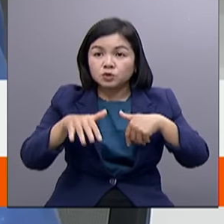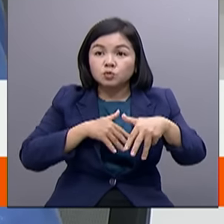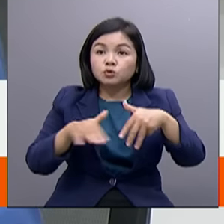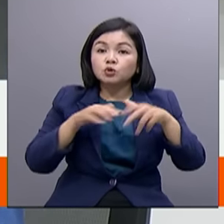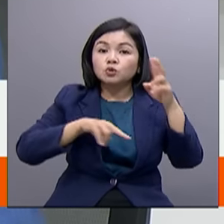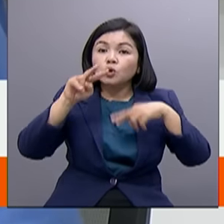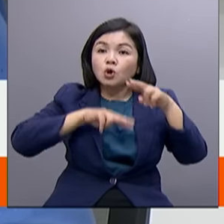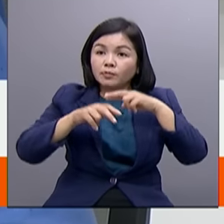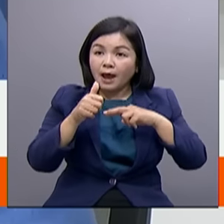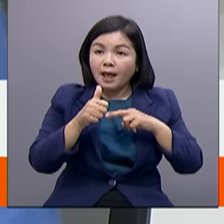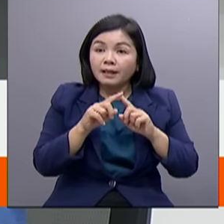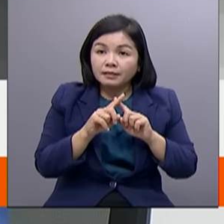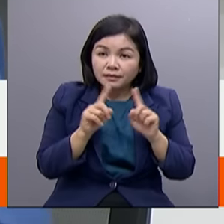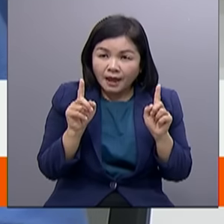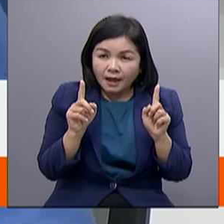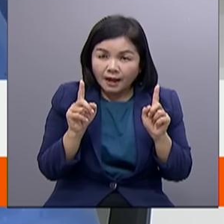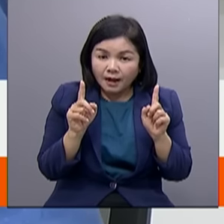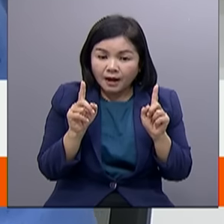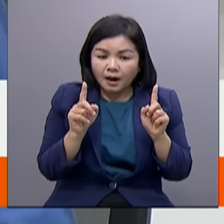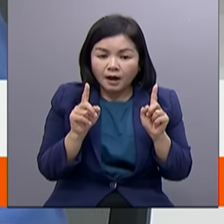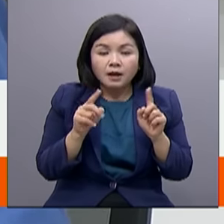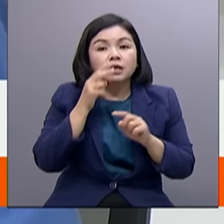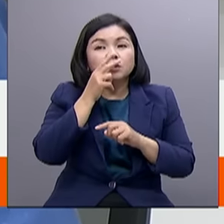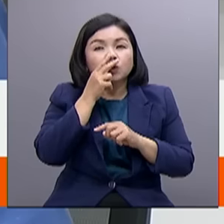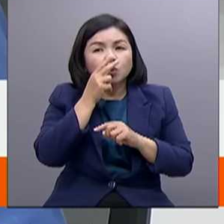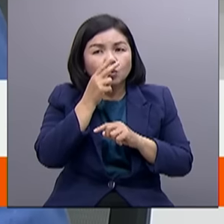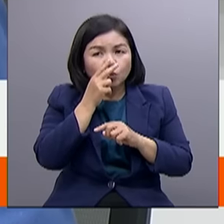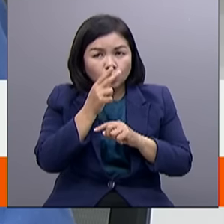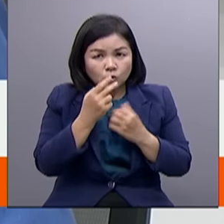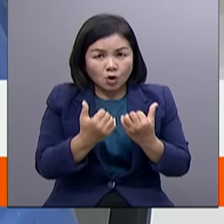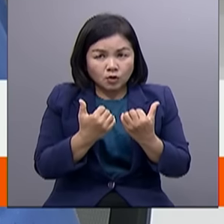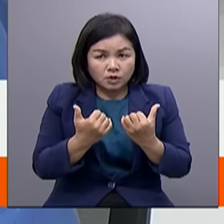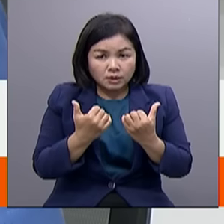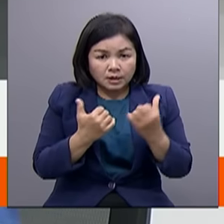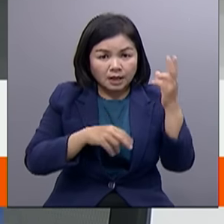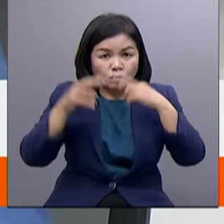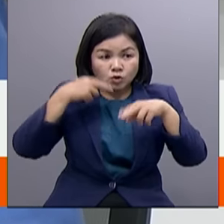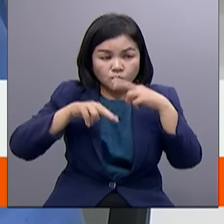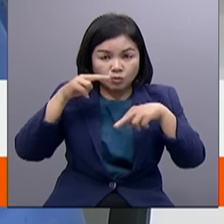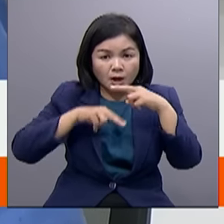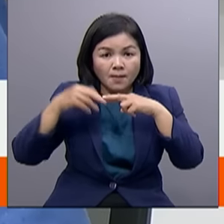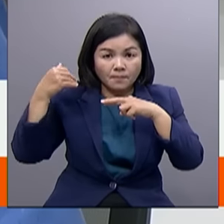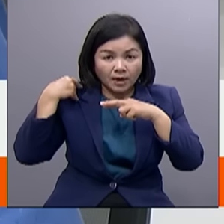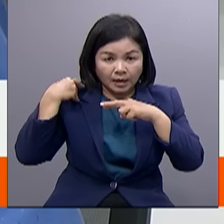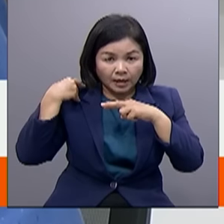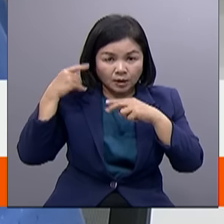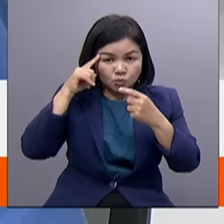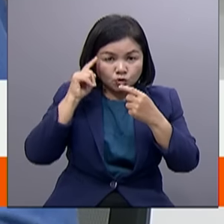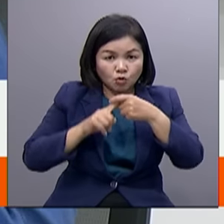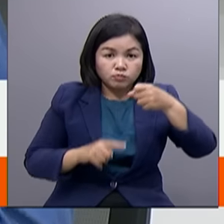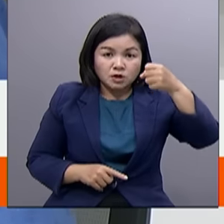ตรวจสอบได้แต่การตรวจสอบเท่าที่ผมจับตาดูสังเกตการอยู่ในขณะนี้เนี่ยมันมีอยู่ 2เป้าประสงค์